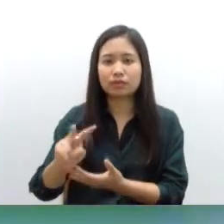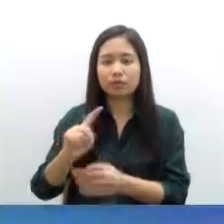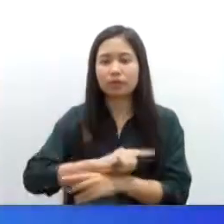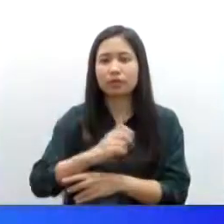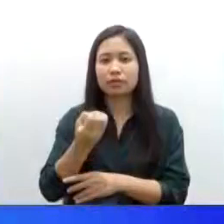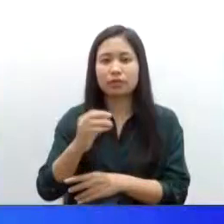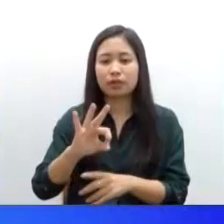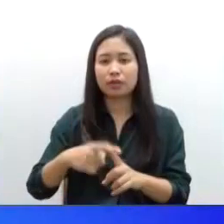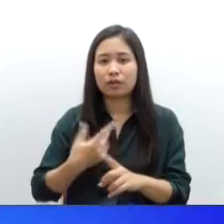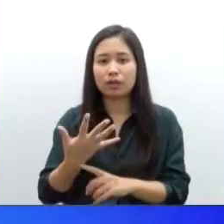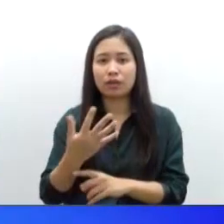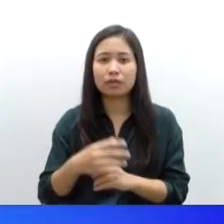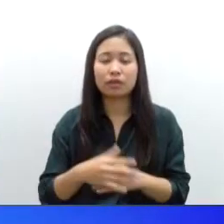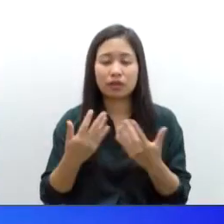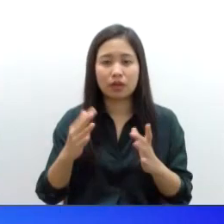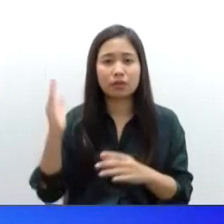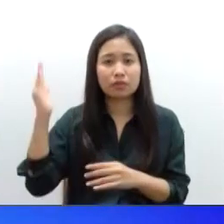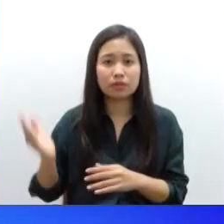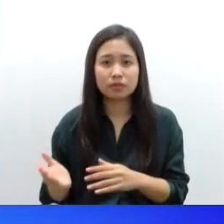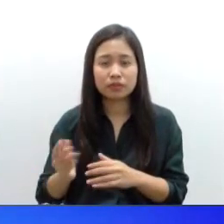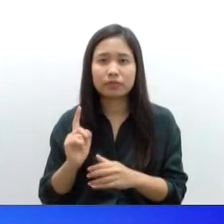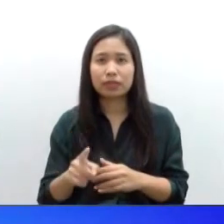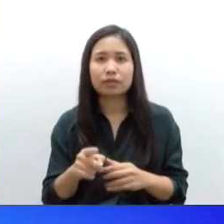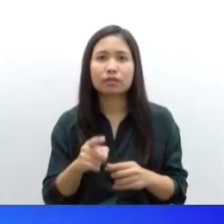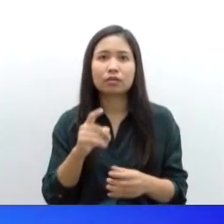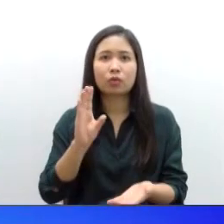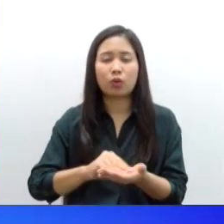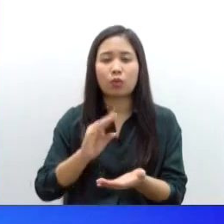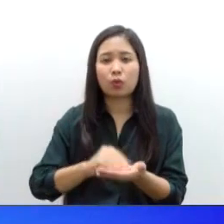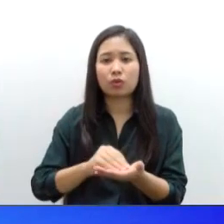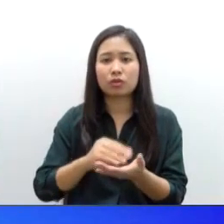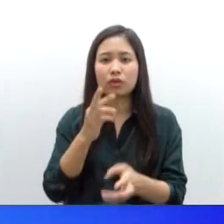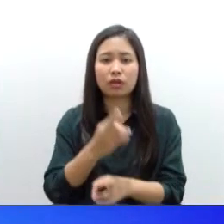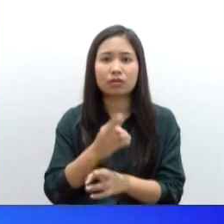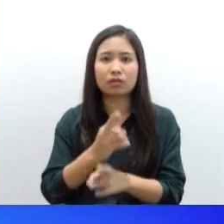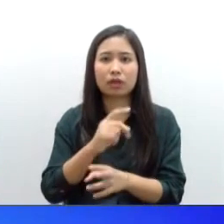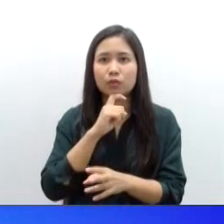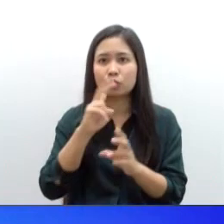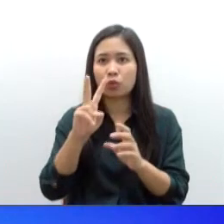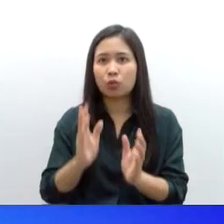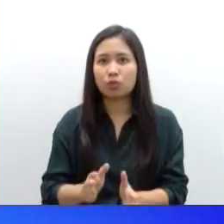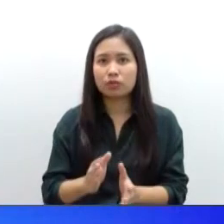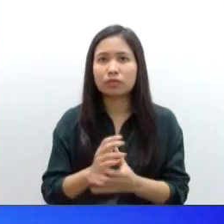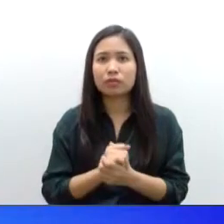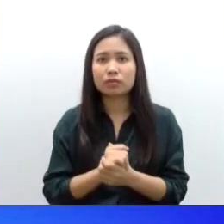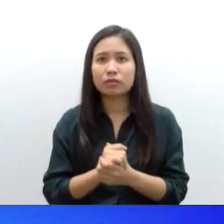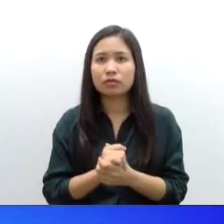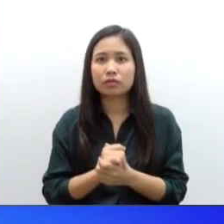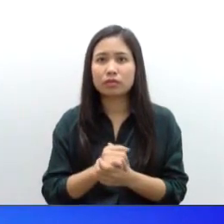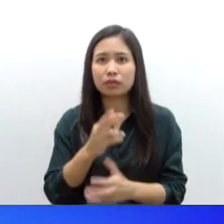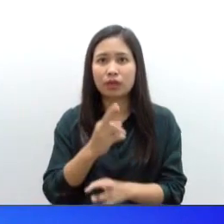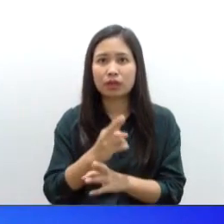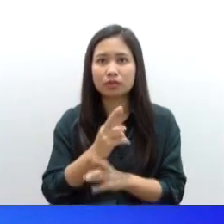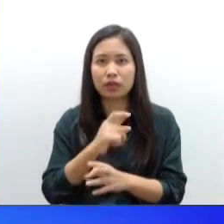จะเห็นเป็นข้อมูลที่ว่ารักษาอยู่2รายนะครับเป็นข้าราชการครู1รายนะ